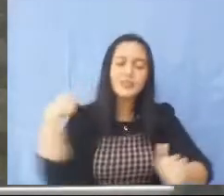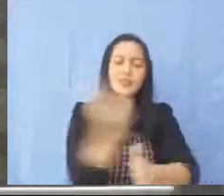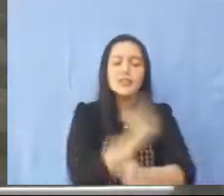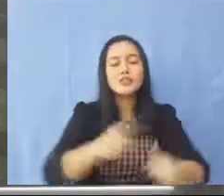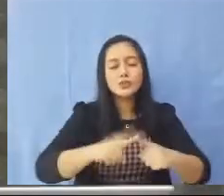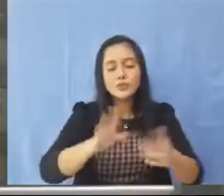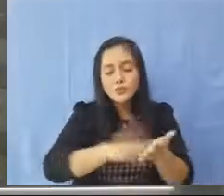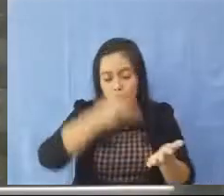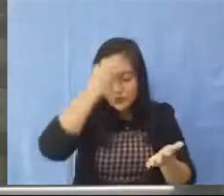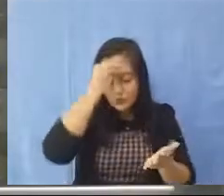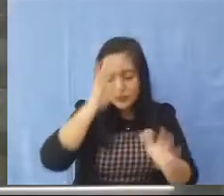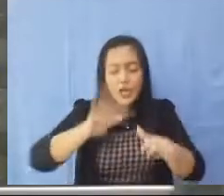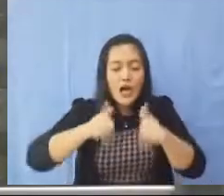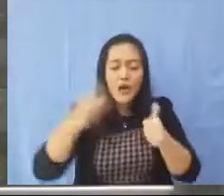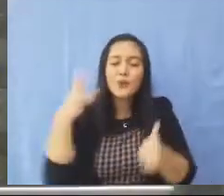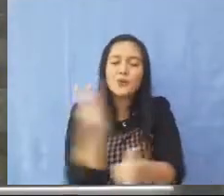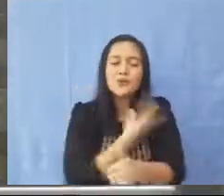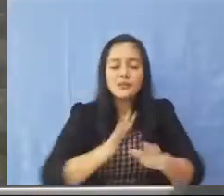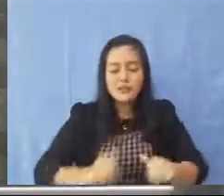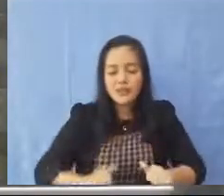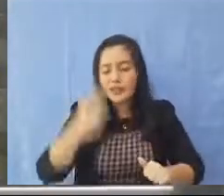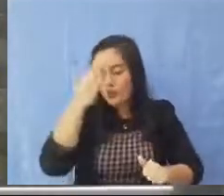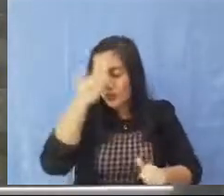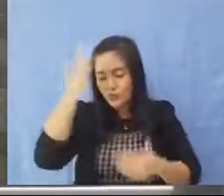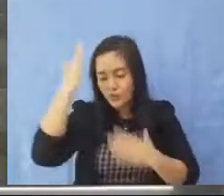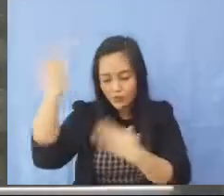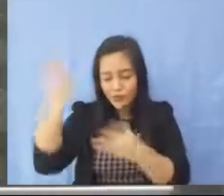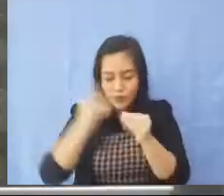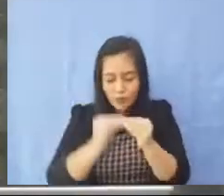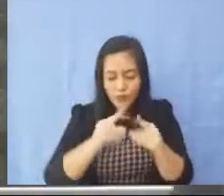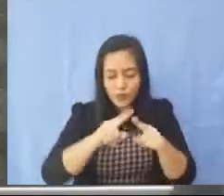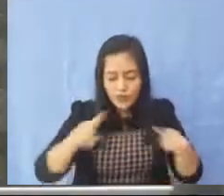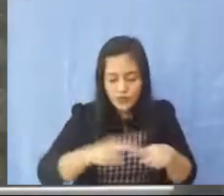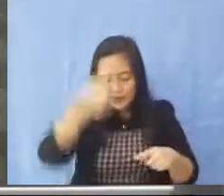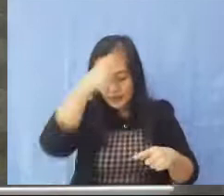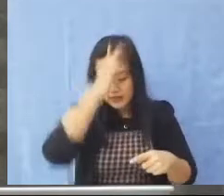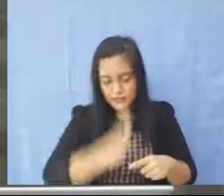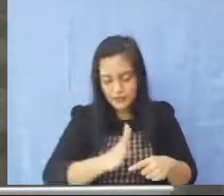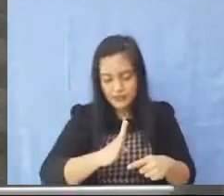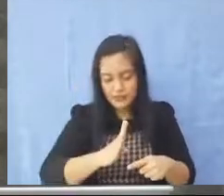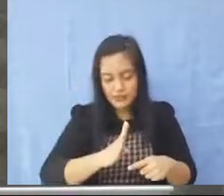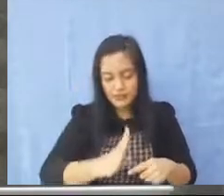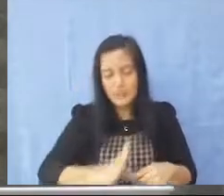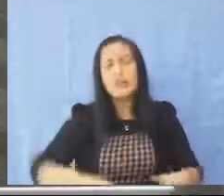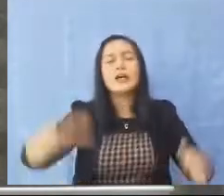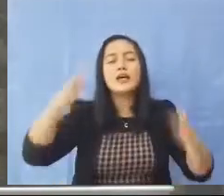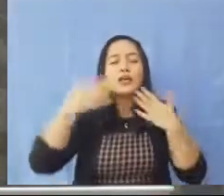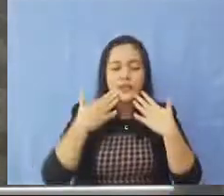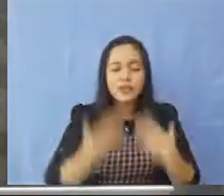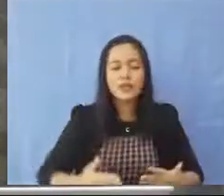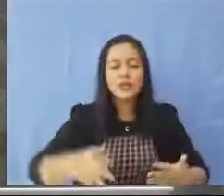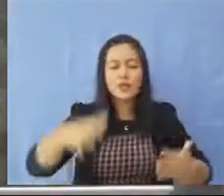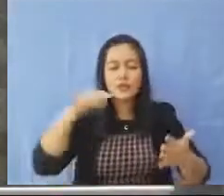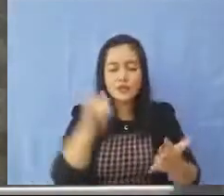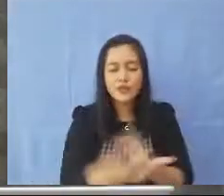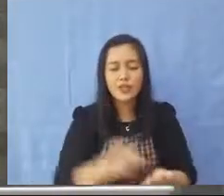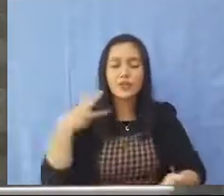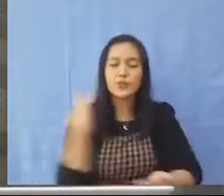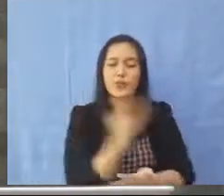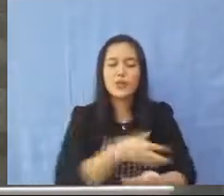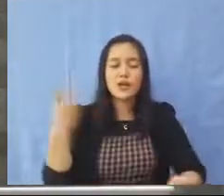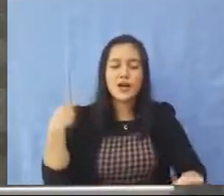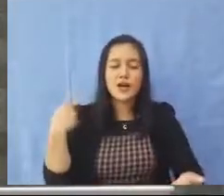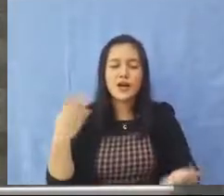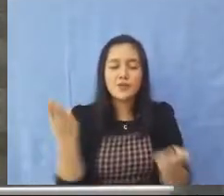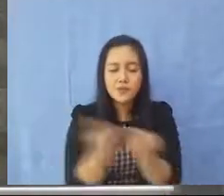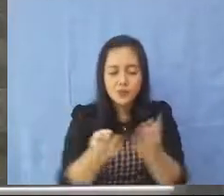Diyos. Salamat at meron po kayong record, Panginoon, from the book of Genesis, O God. Maraming salamat at patuloy po kayo